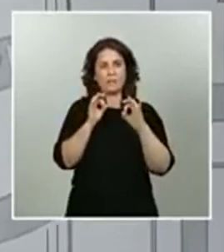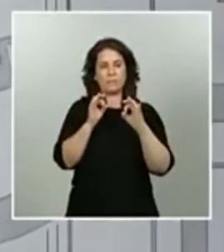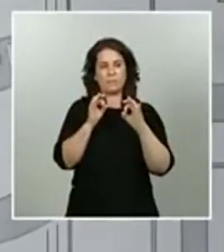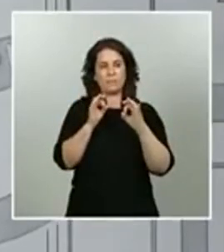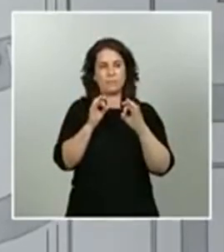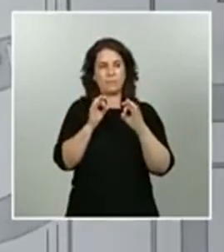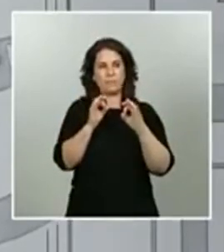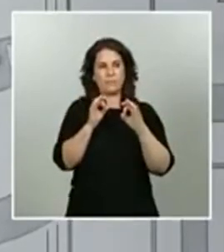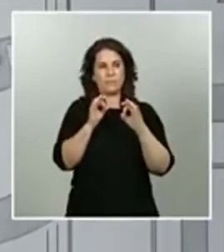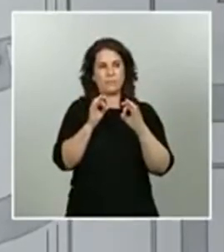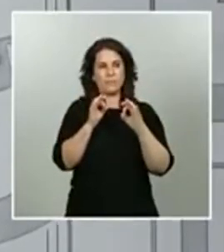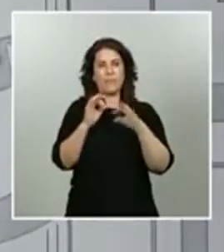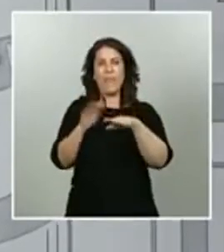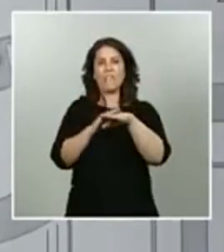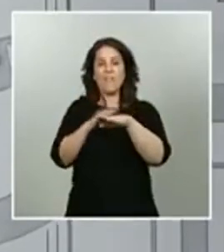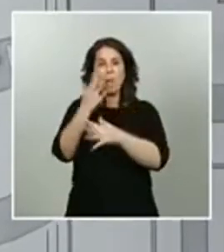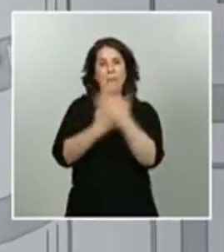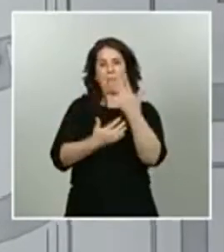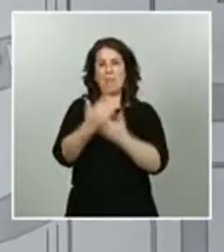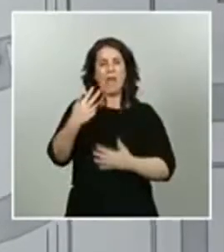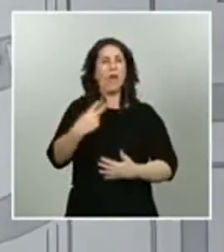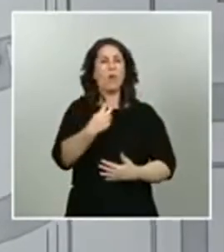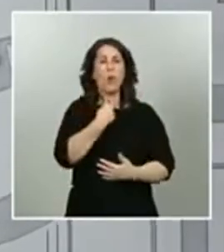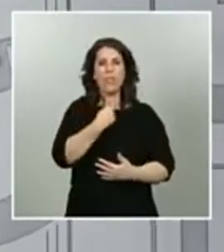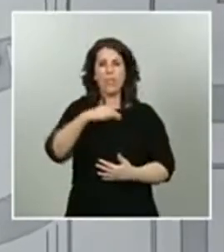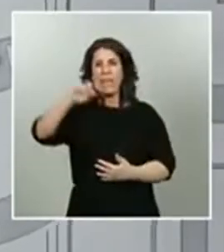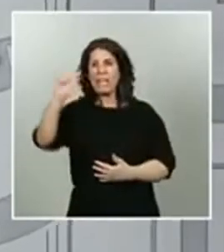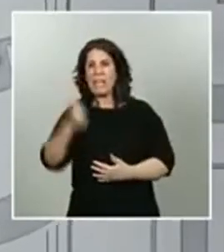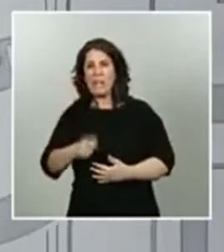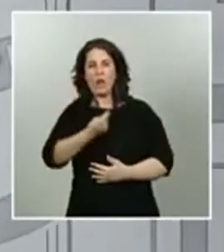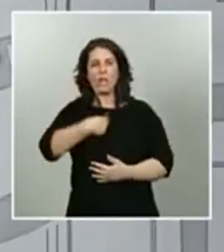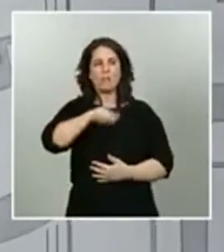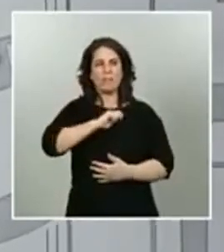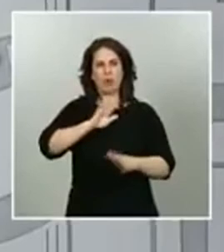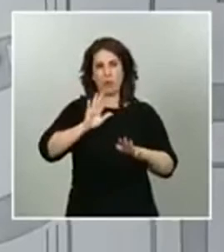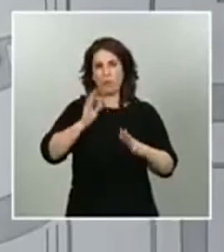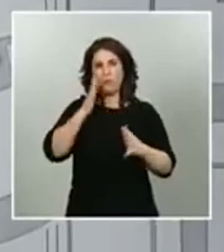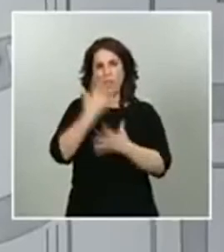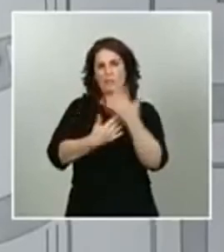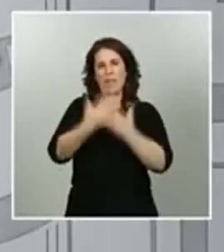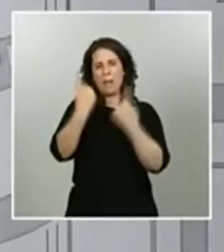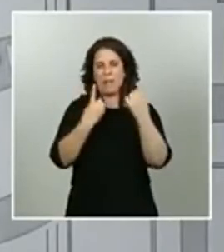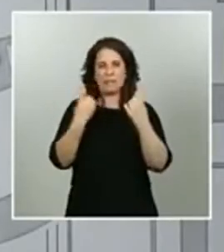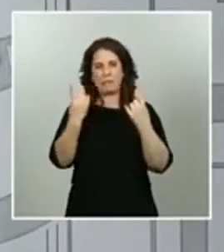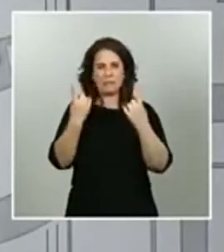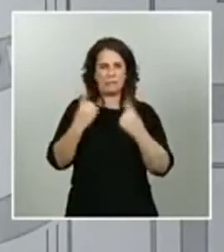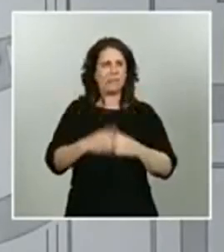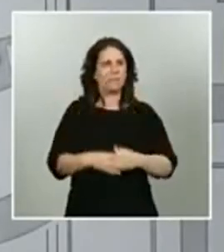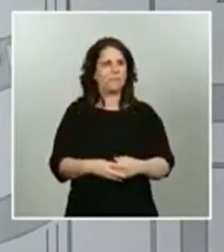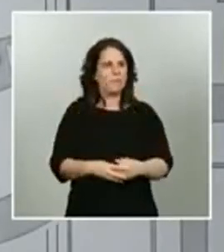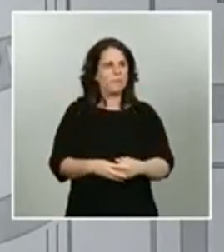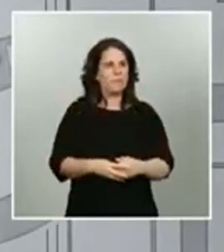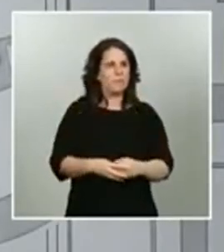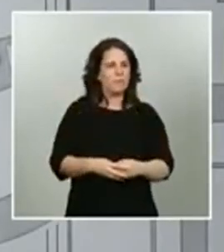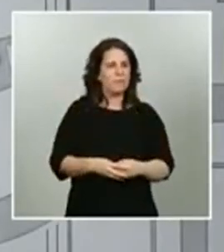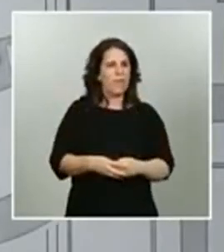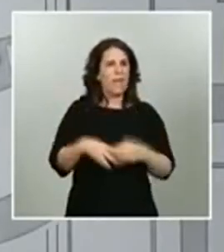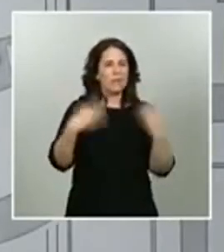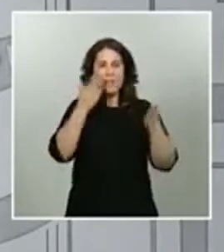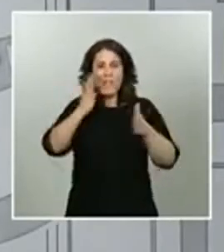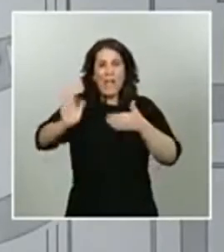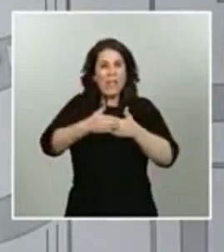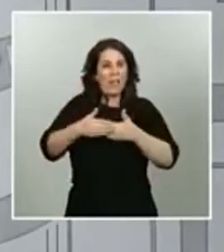prefigurare un ritorno alla chiusura delle attività. Noi dobbiamo rispettare le regole anche in Italia, le regole